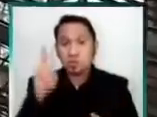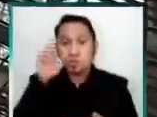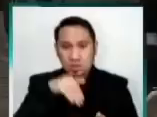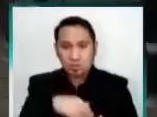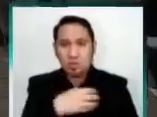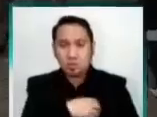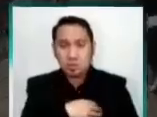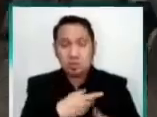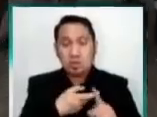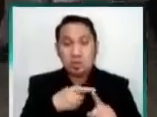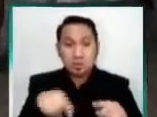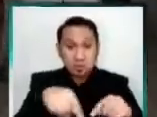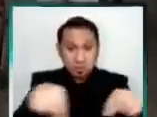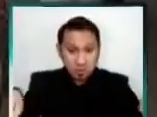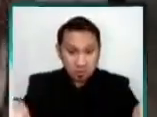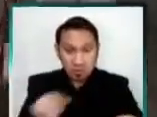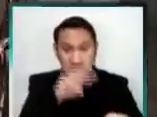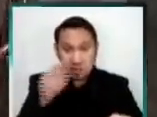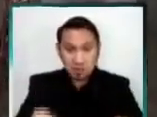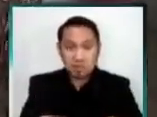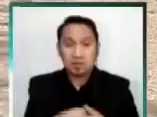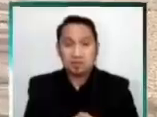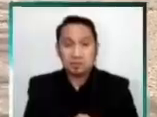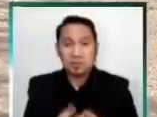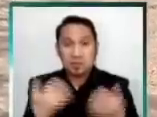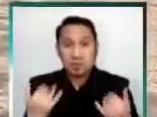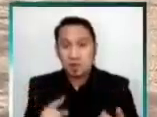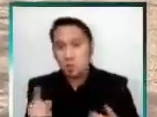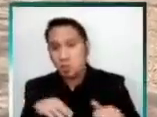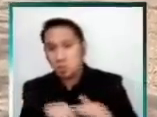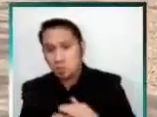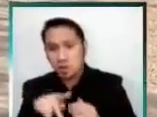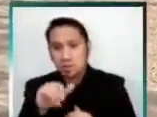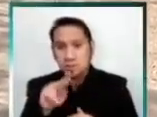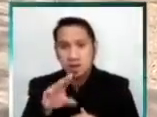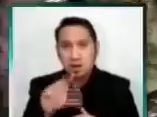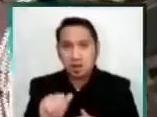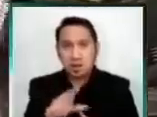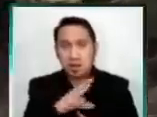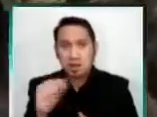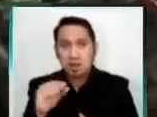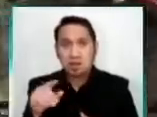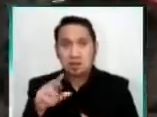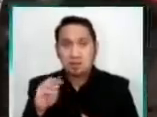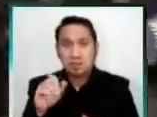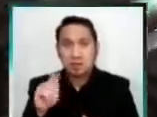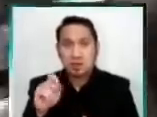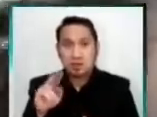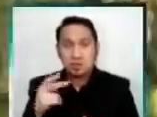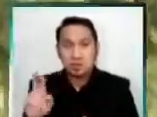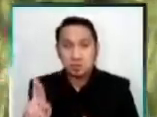Maynila papasok sa Quiapo. Ang entry point lang ng mga tao ay sa Palanca Street sa ilalim ng MacArthur Bridge. Pero tanging